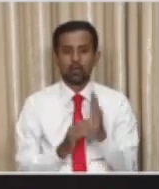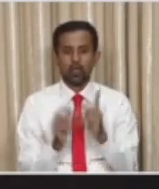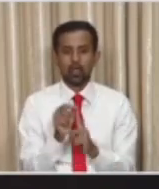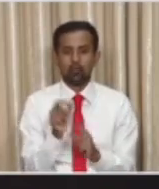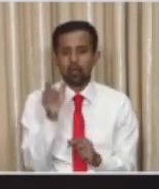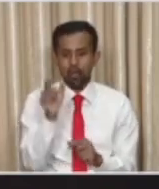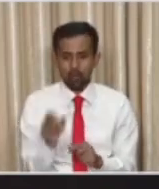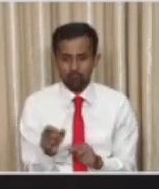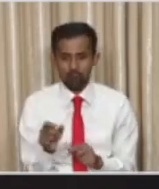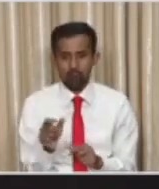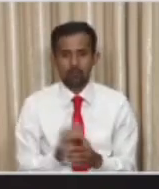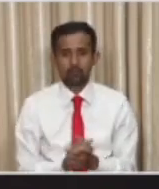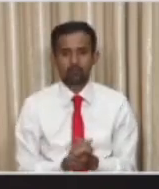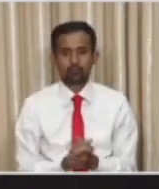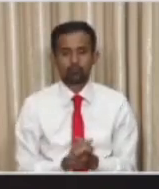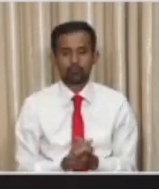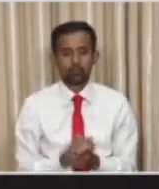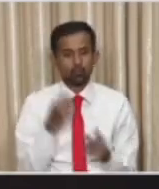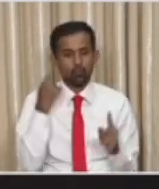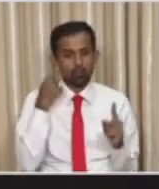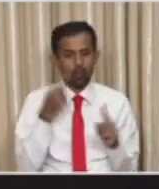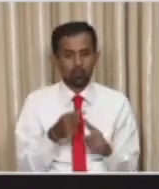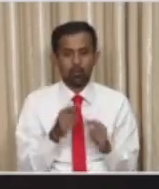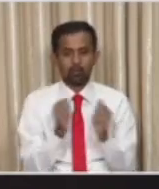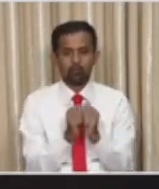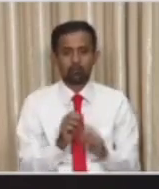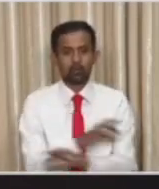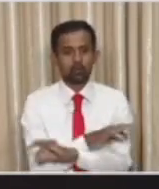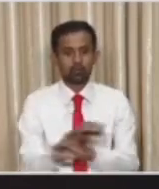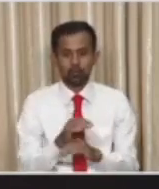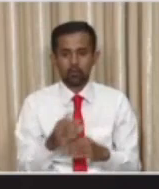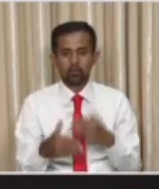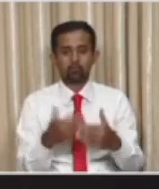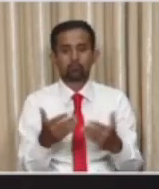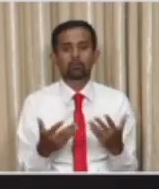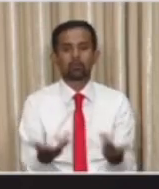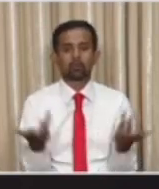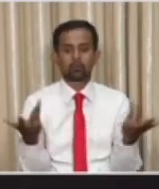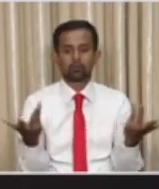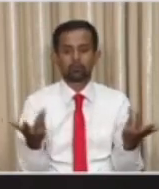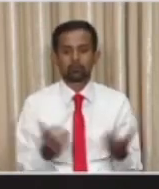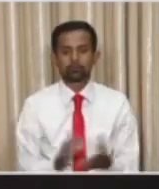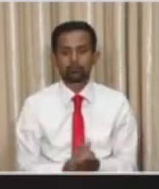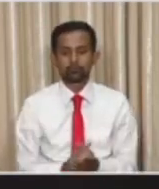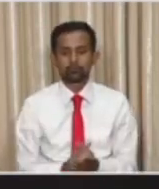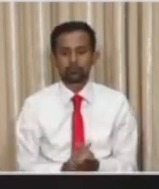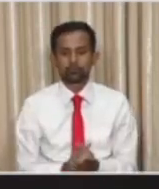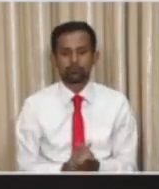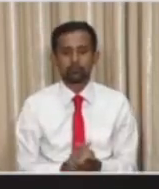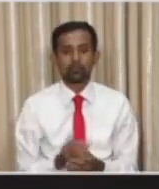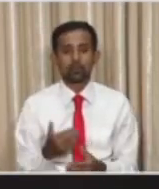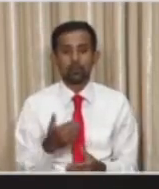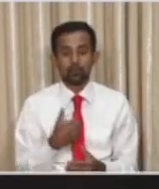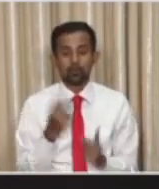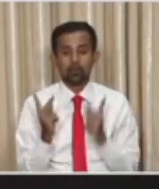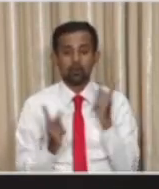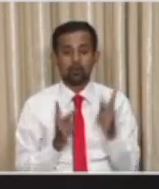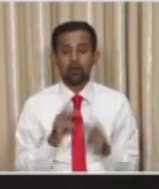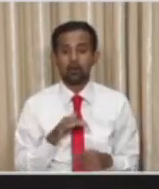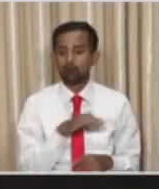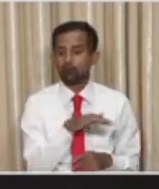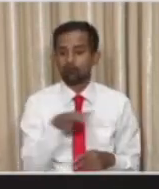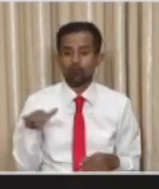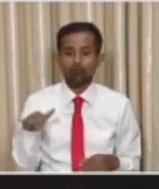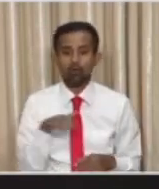ඉන්නවා මේ පිළිබඳව වැඩපිළිවෙලක් ක්‍රියාත්මක කරන්නේ නැත්තේ කියන එක. විශේෂයෙන්ම අපේ සංචාරක ශ්‍රේෂ්ඨයේ